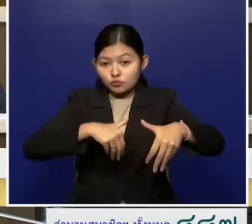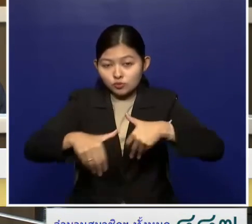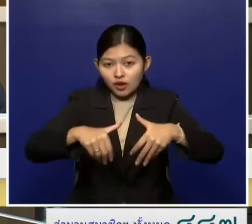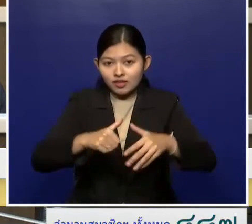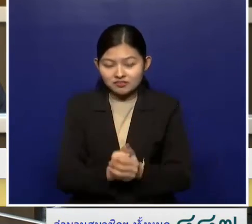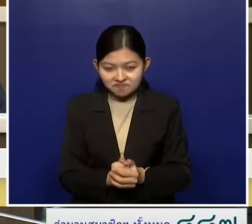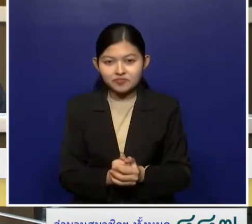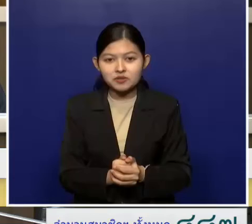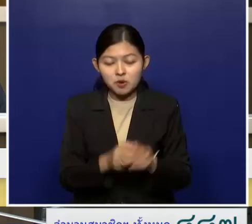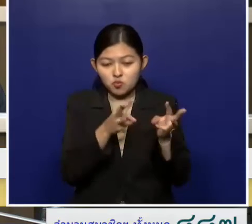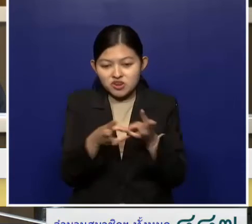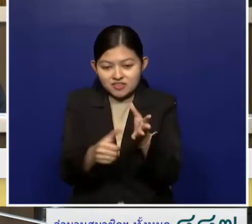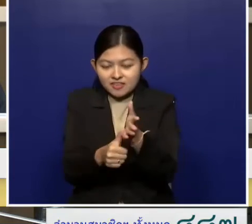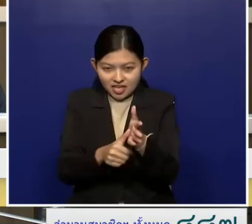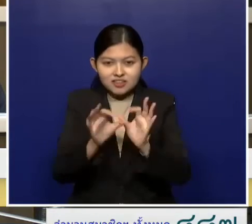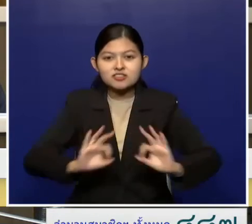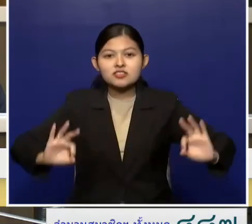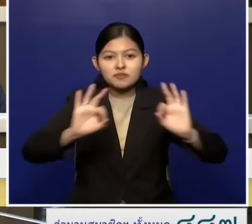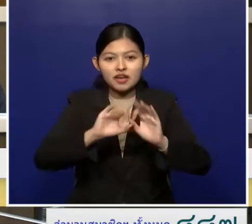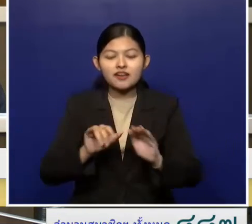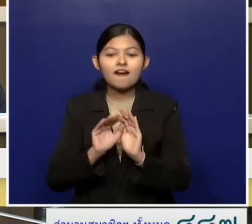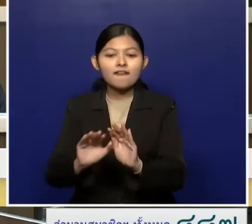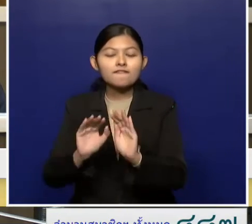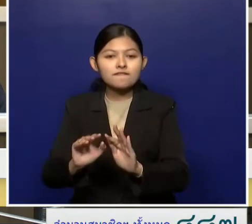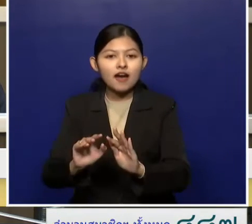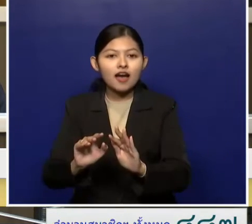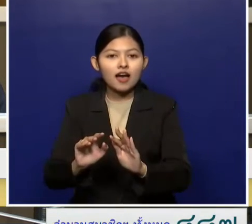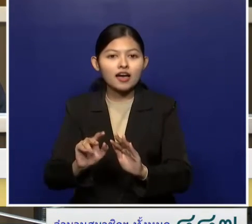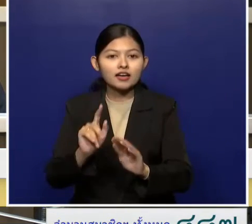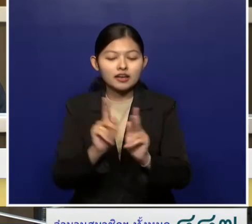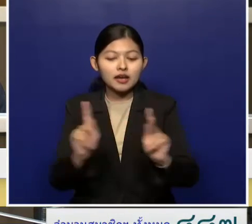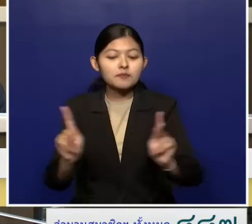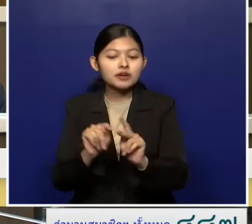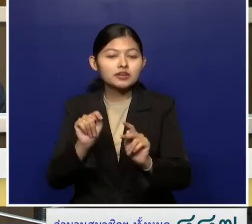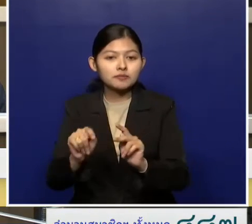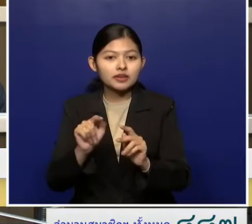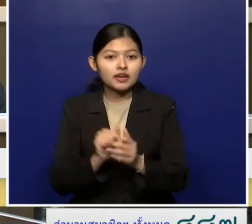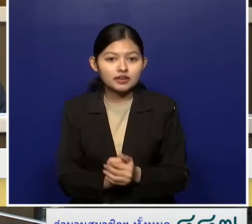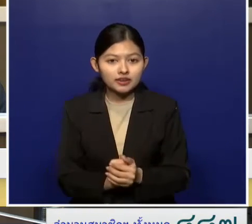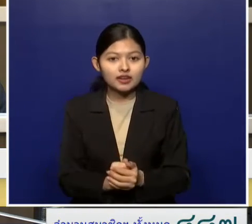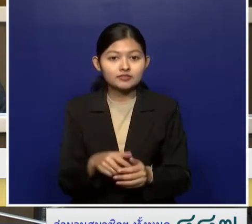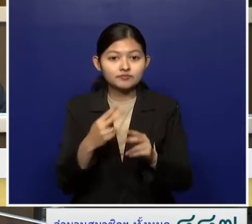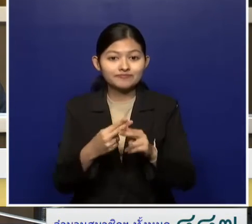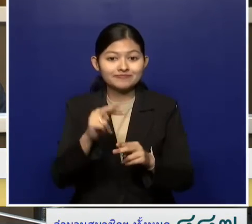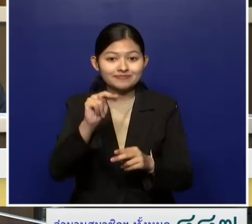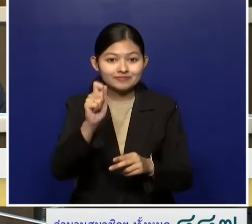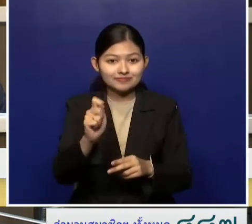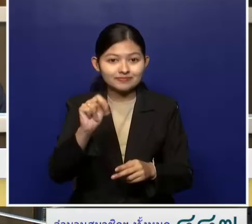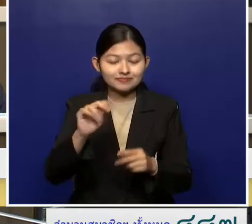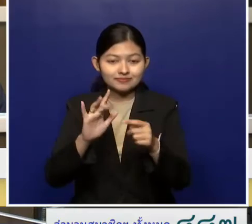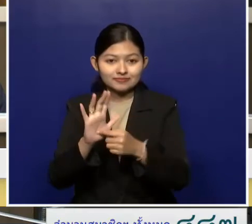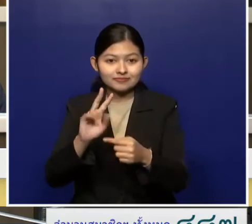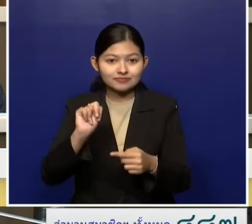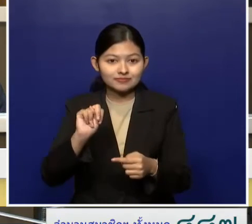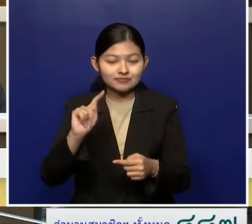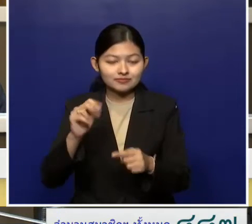อกจากนั้น ธ ก็อยากจฝากไปยกมัตการกิจการ Siriขอไปทานพย์ ท่นั้นอยากจะให้จัดไป